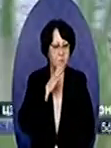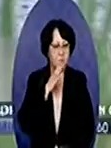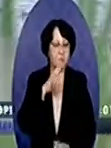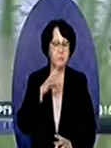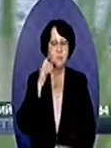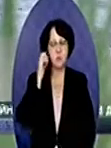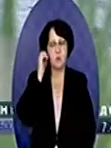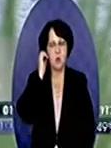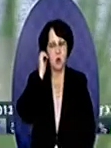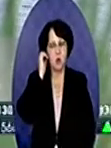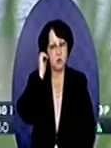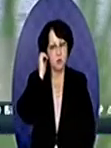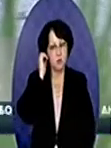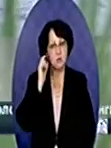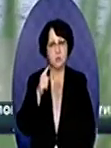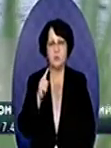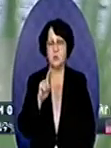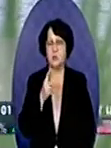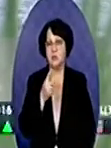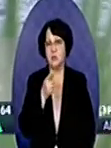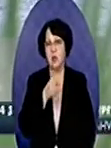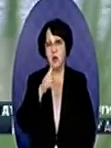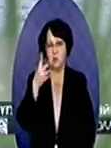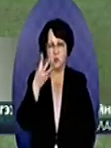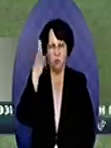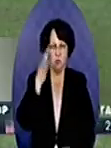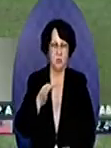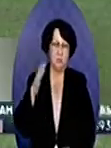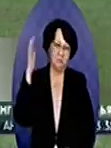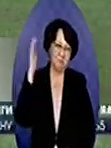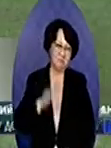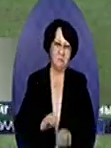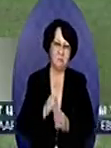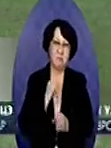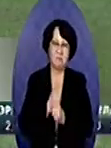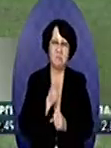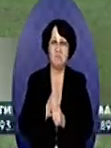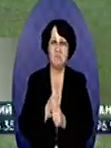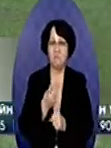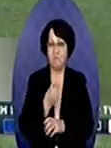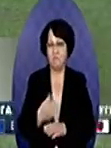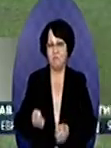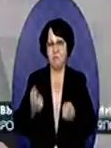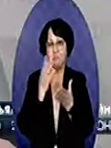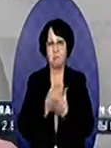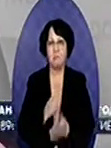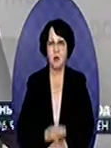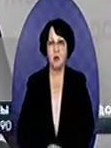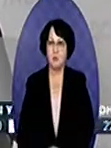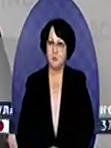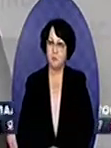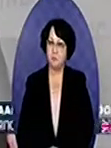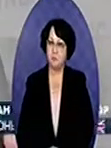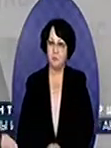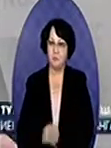ялгарлыг 14% бууруулах зорилт тавьсан. Хийж байгаа ажлууд ч үр дүнтэй байгаа юм байна.